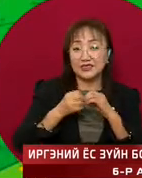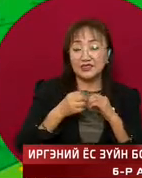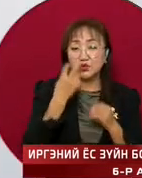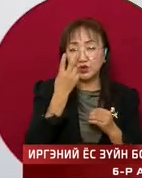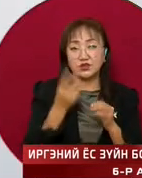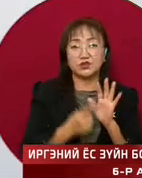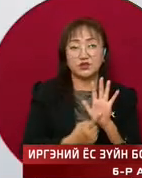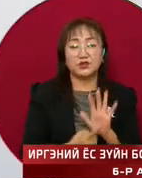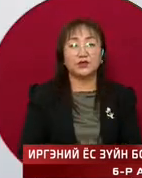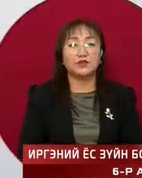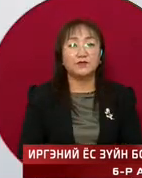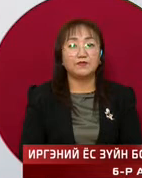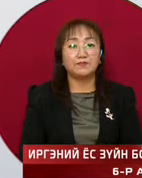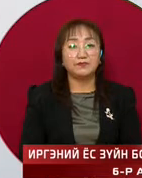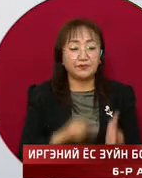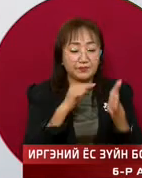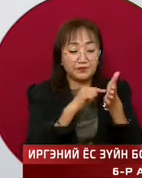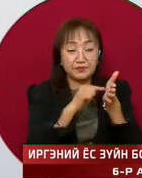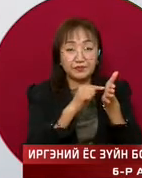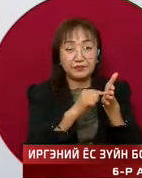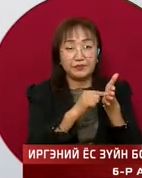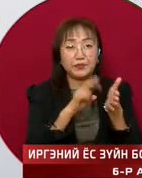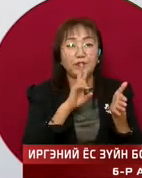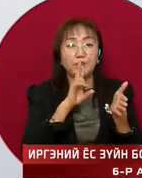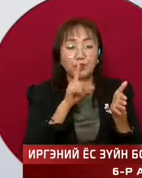гүйцэтгэе. Цэгийн оронд үгсийг нөхөн